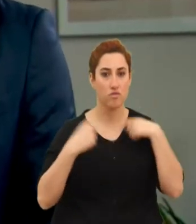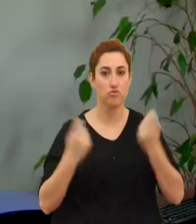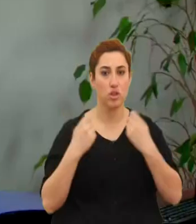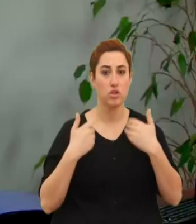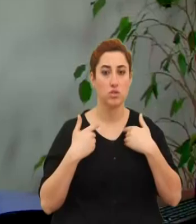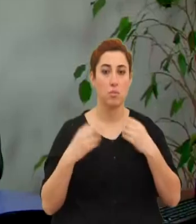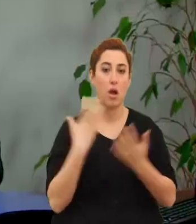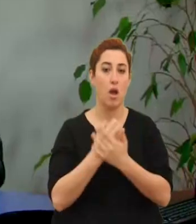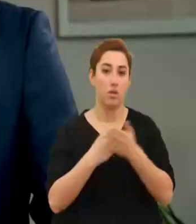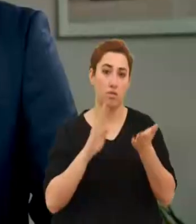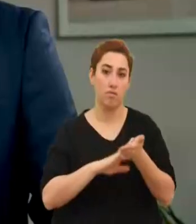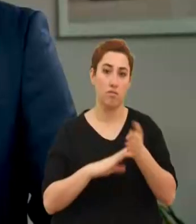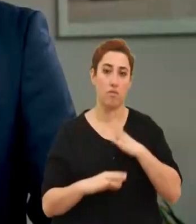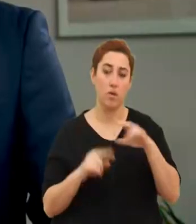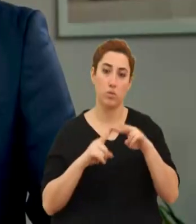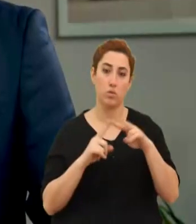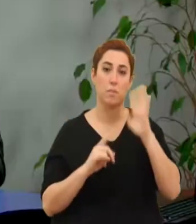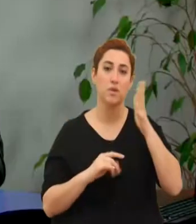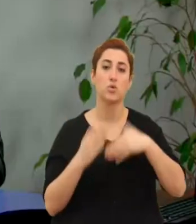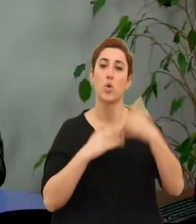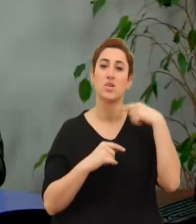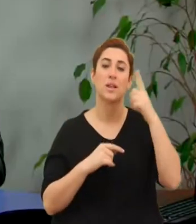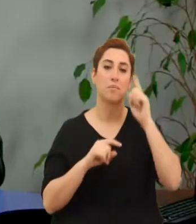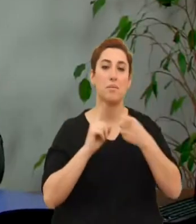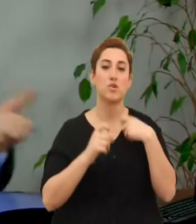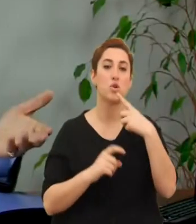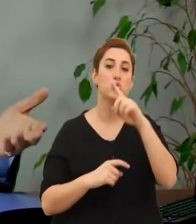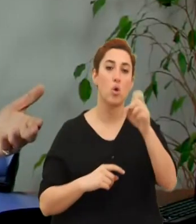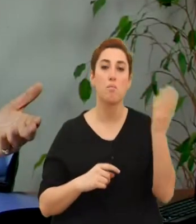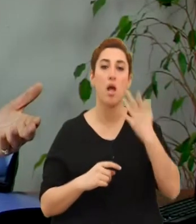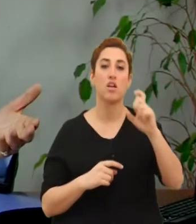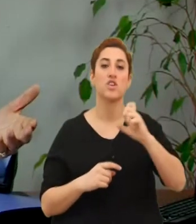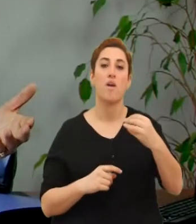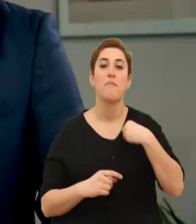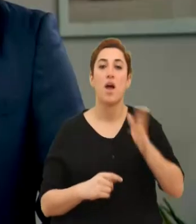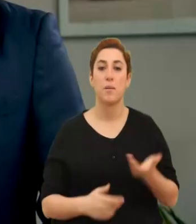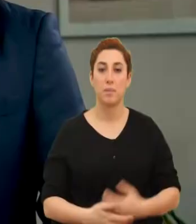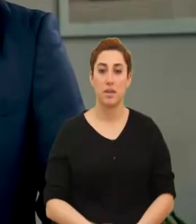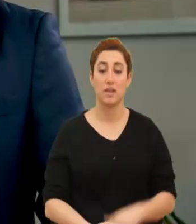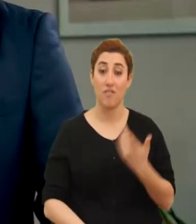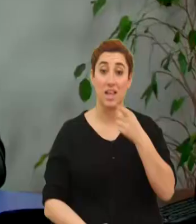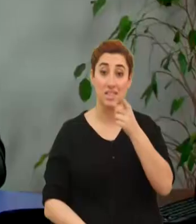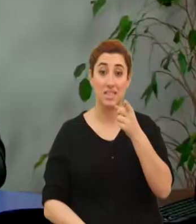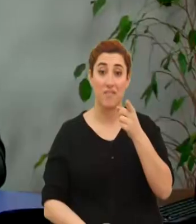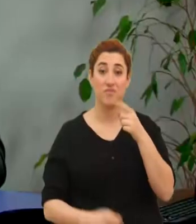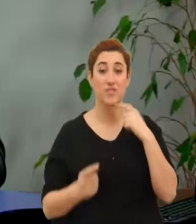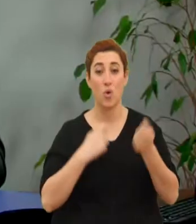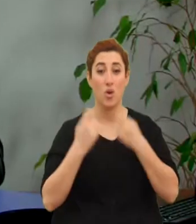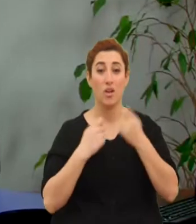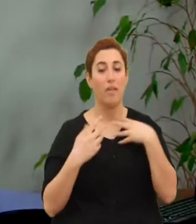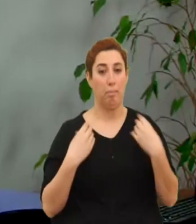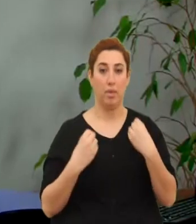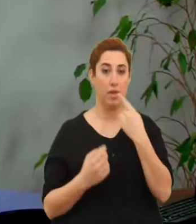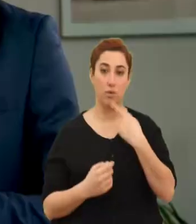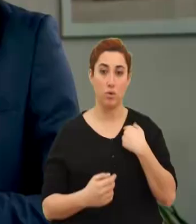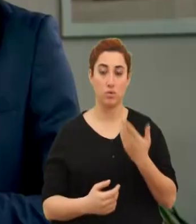ben ya. Kayıtlar burada Nurhan'cığım. 5 gün önce sana bir bilmece sordum. Hala cevabını alamadım. Ve sen performansım iyi